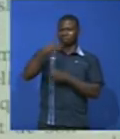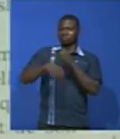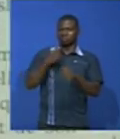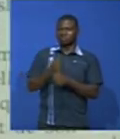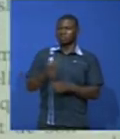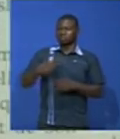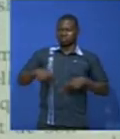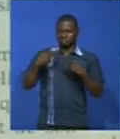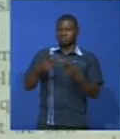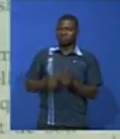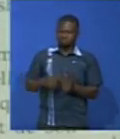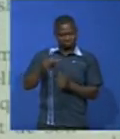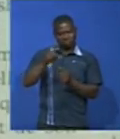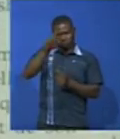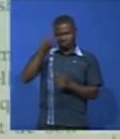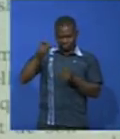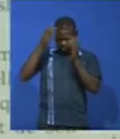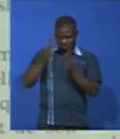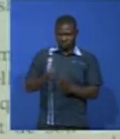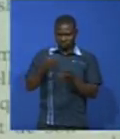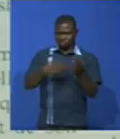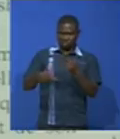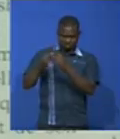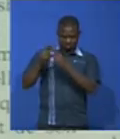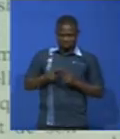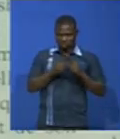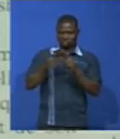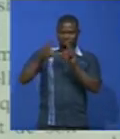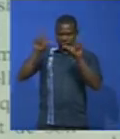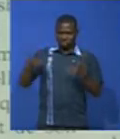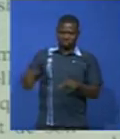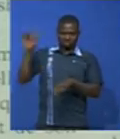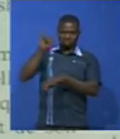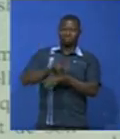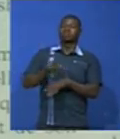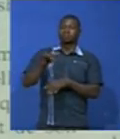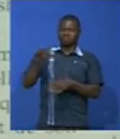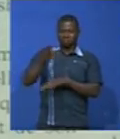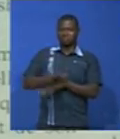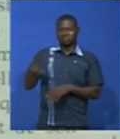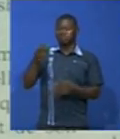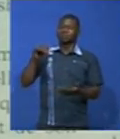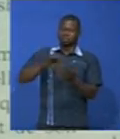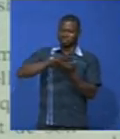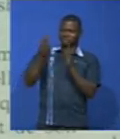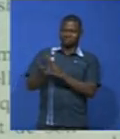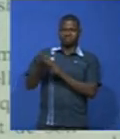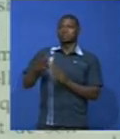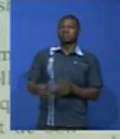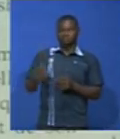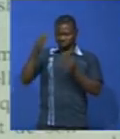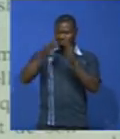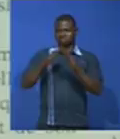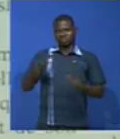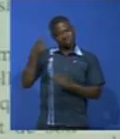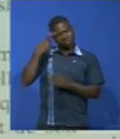sont spontanément rassemblées lundi soir devant la maison de Winnie Mandela pour lui rendre hommage avant son enterrement le